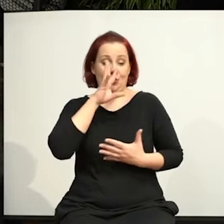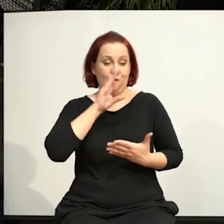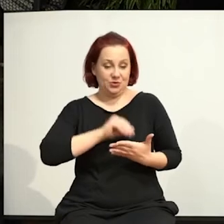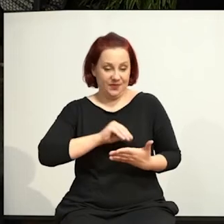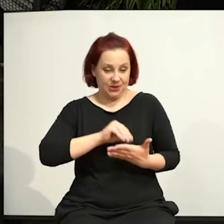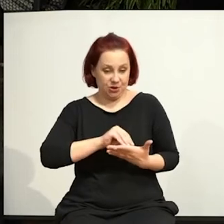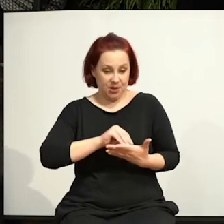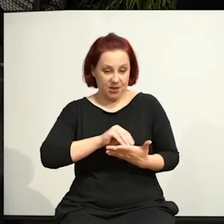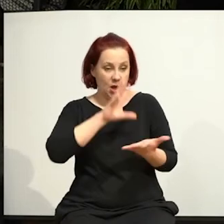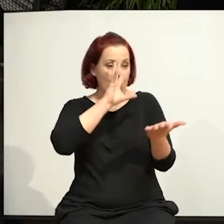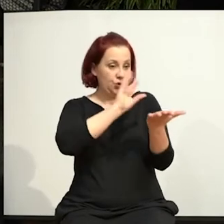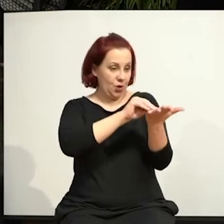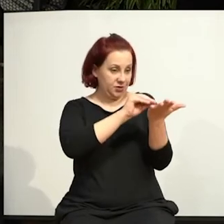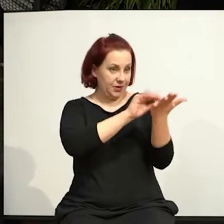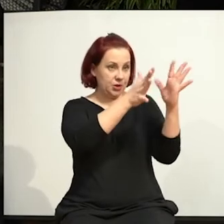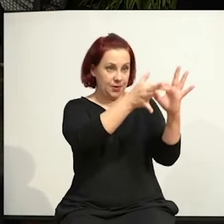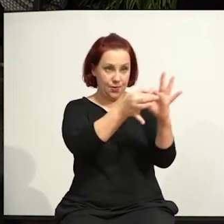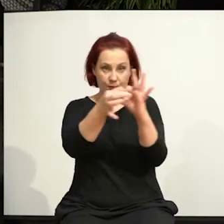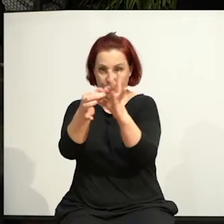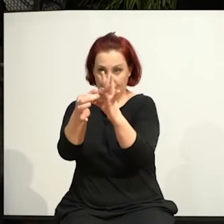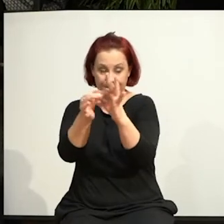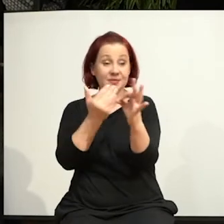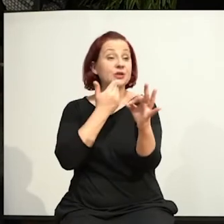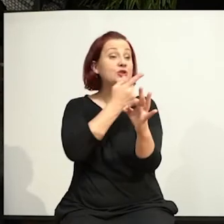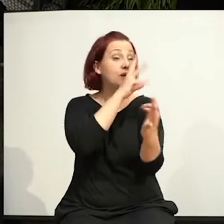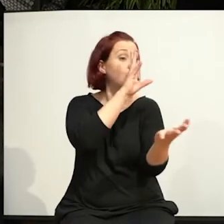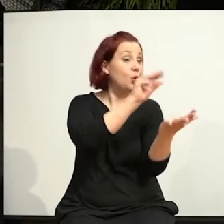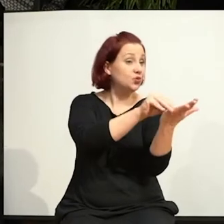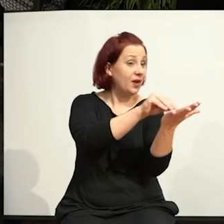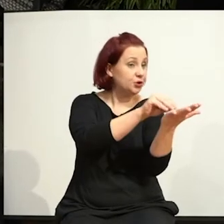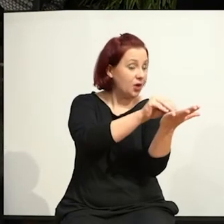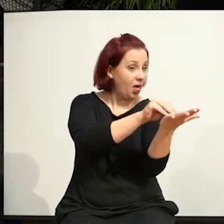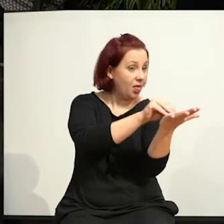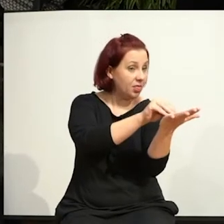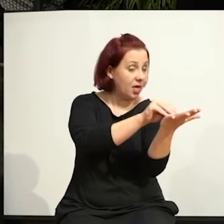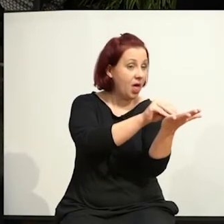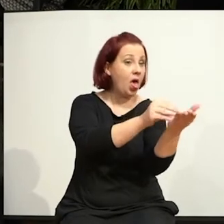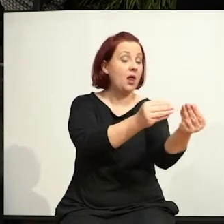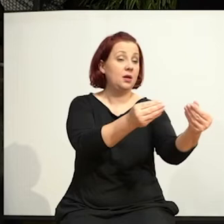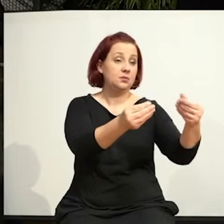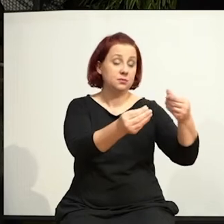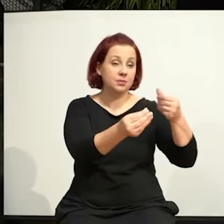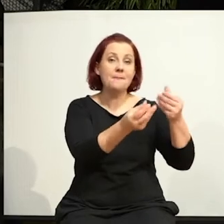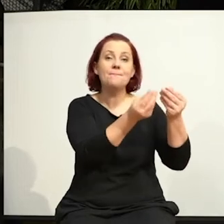doświadczenia i potrafimy z tego doświadczenia czerpać materię